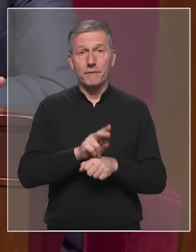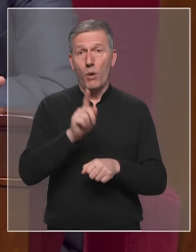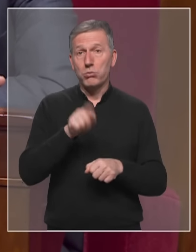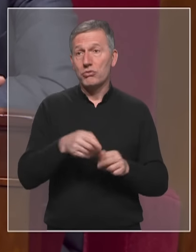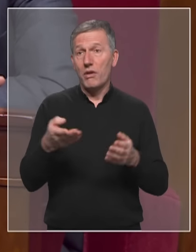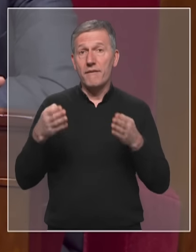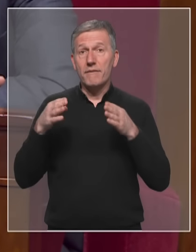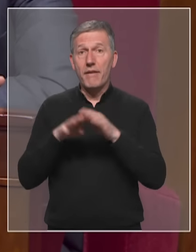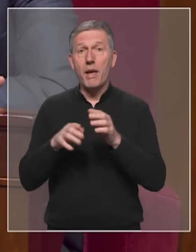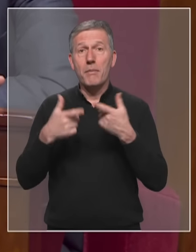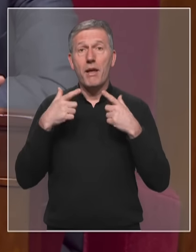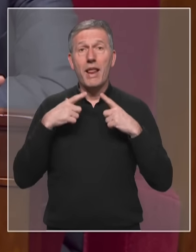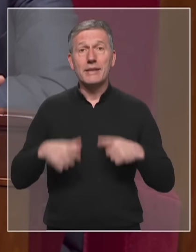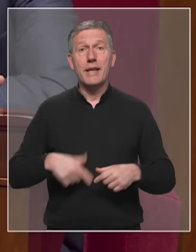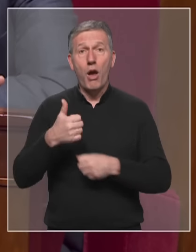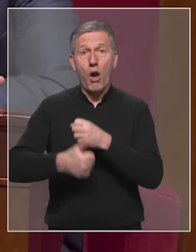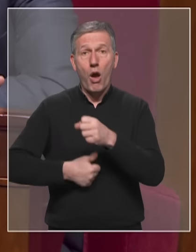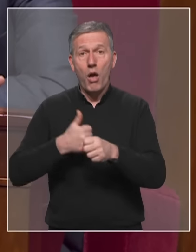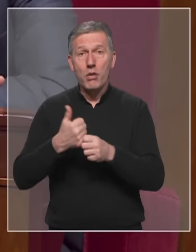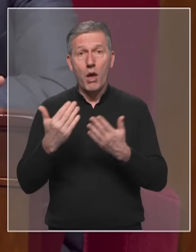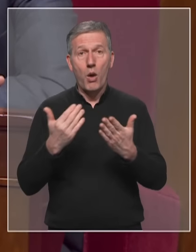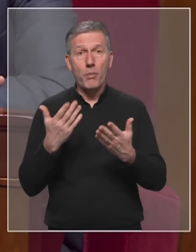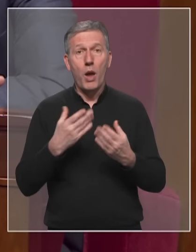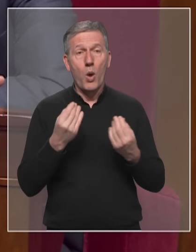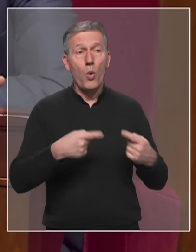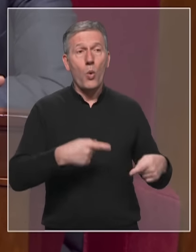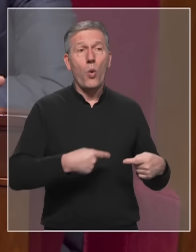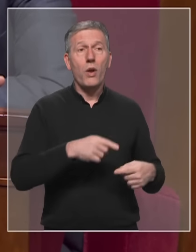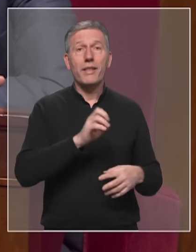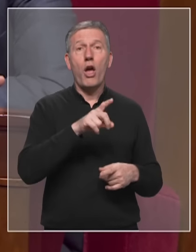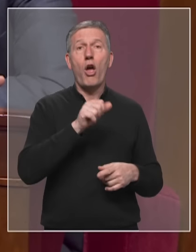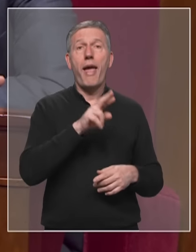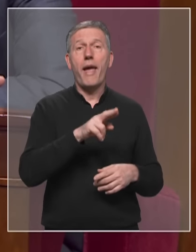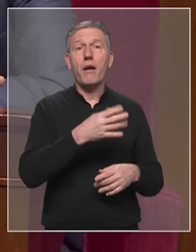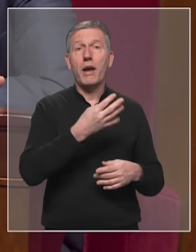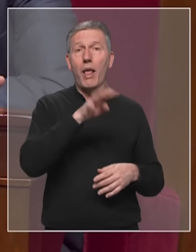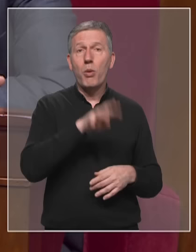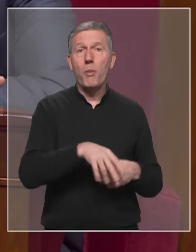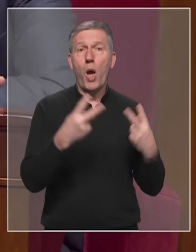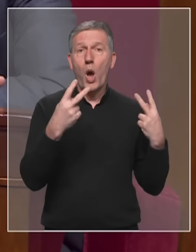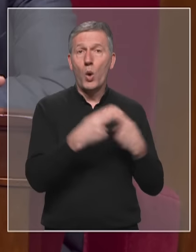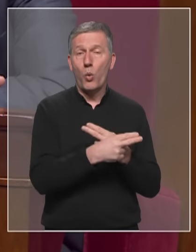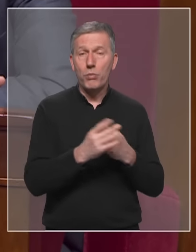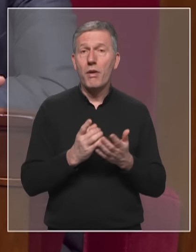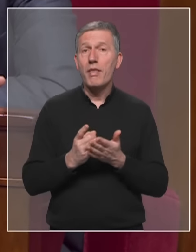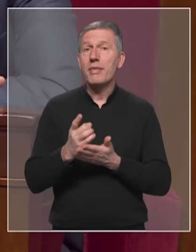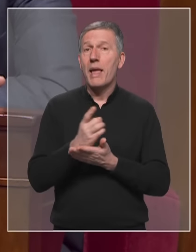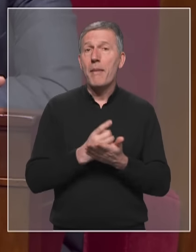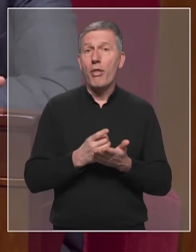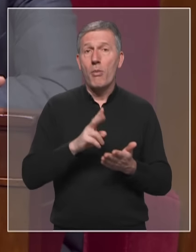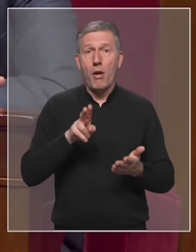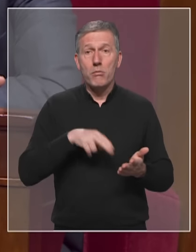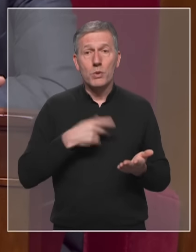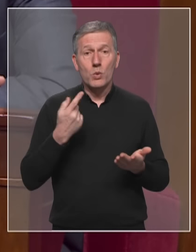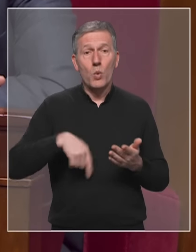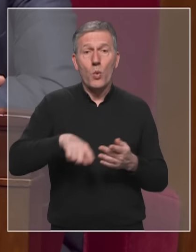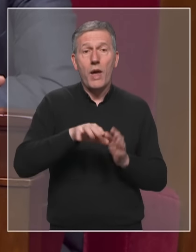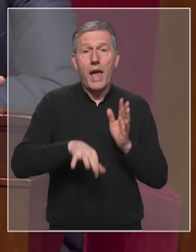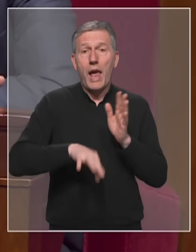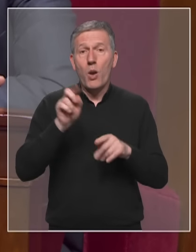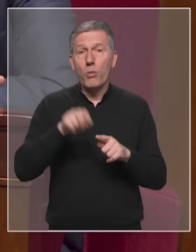des lycées publics pendant un an, soit à ne plus faire rouler les TER durant 4 mois. En Ille-et-Vilaine, les élus devraient fermer cantines